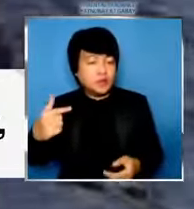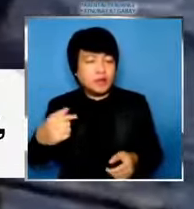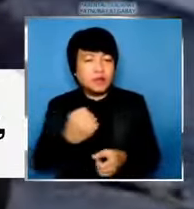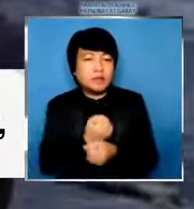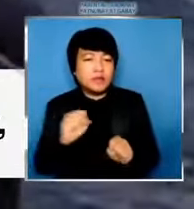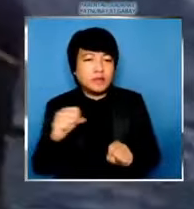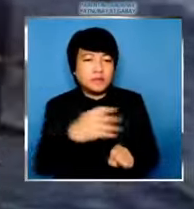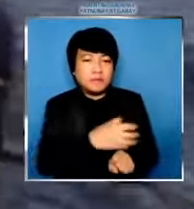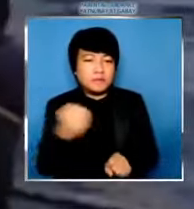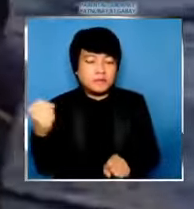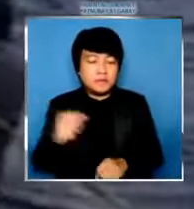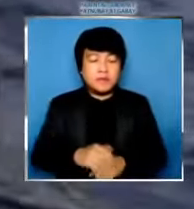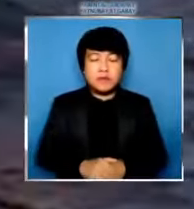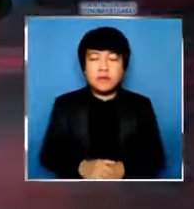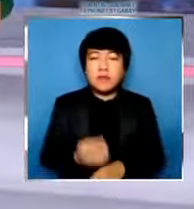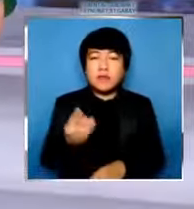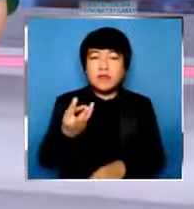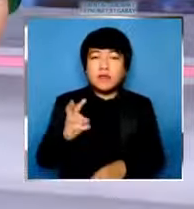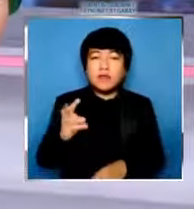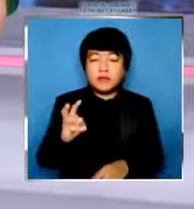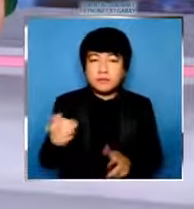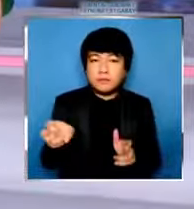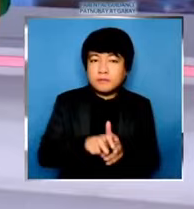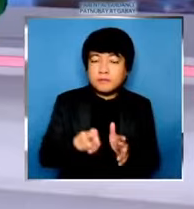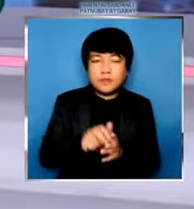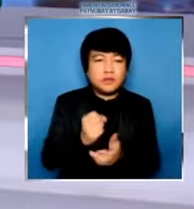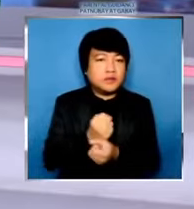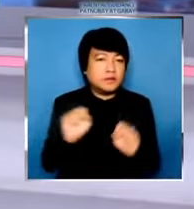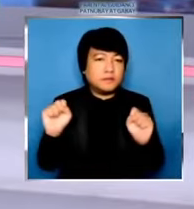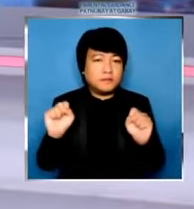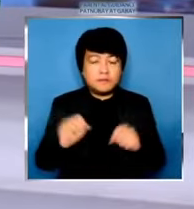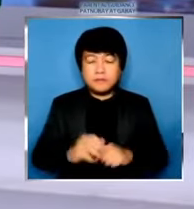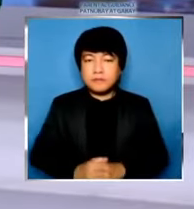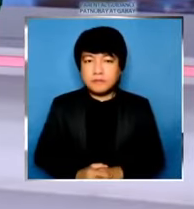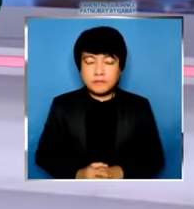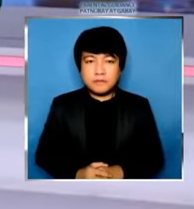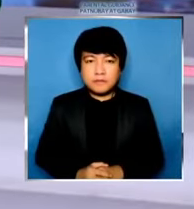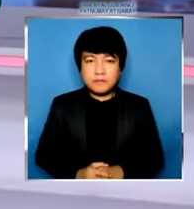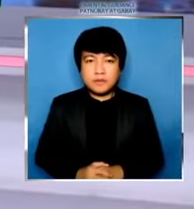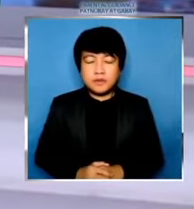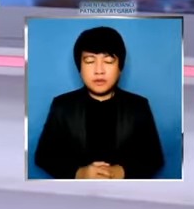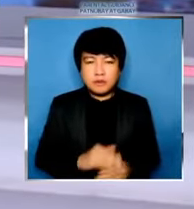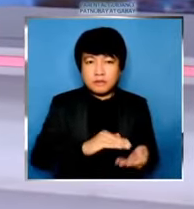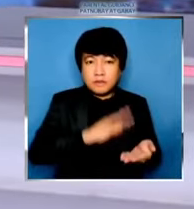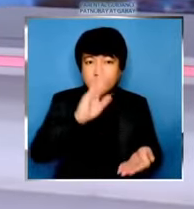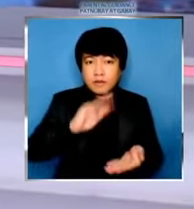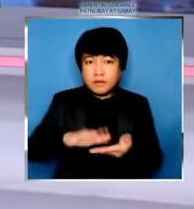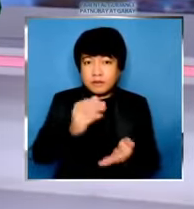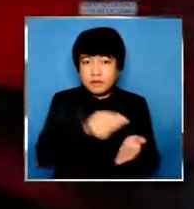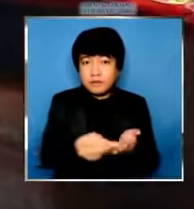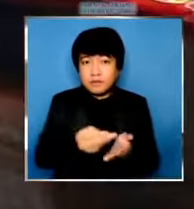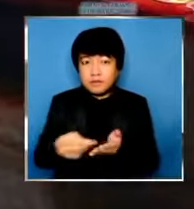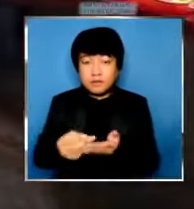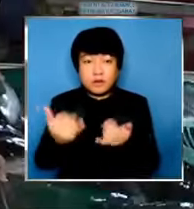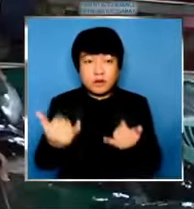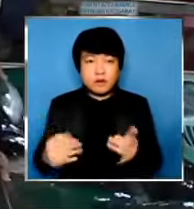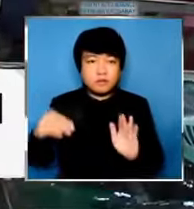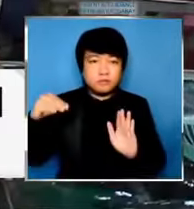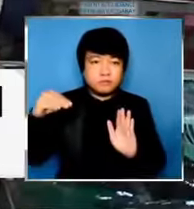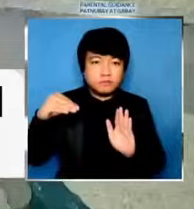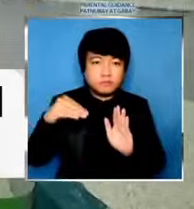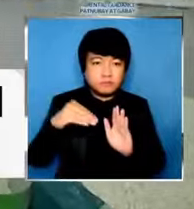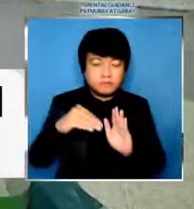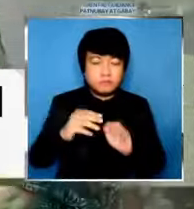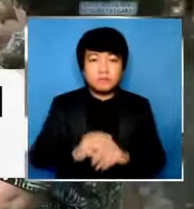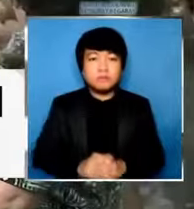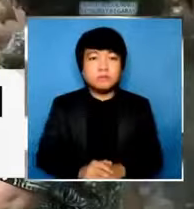at 7 tripulante. Inflation na bilis ng pagmahal ng produkto at serbisyo bumagal ulit nitong Hulyo.